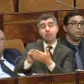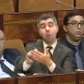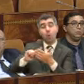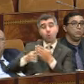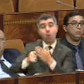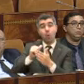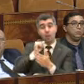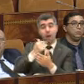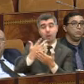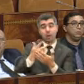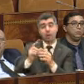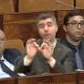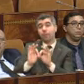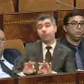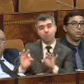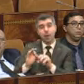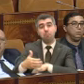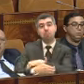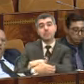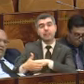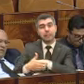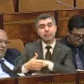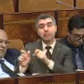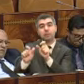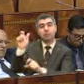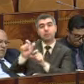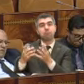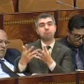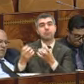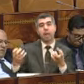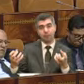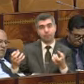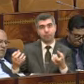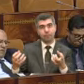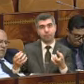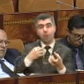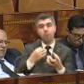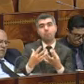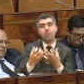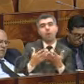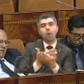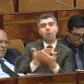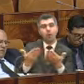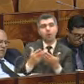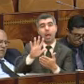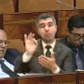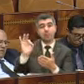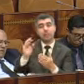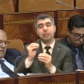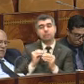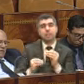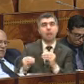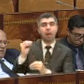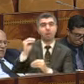الكرة، كاين اللي على حافة الفقر، راه الفنانين ضايعين، وراه كاين كثير من 50، وراه هذا الملف كان